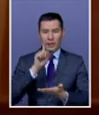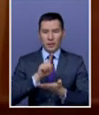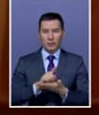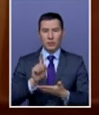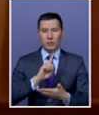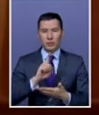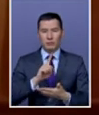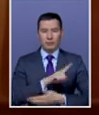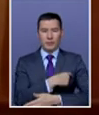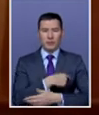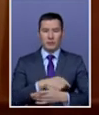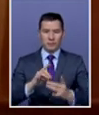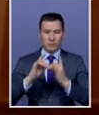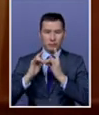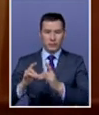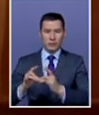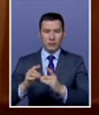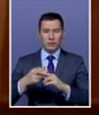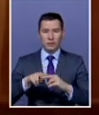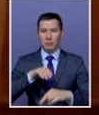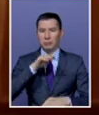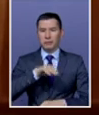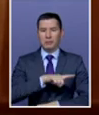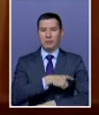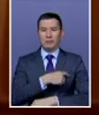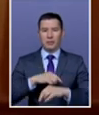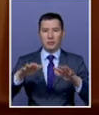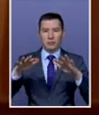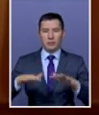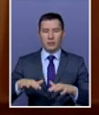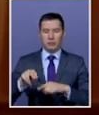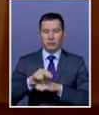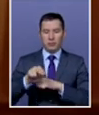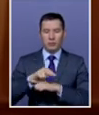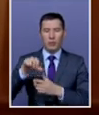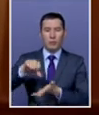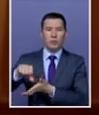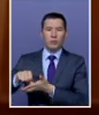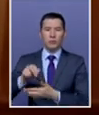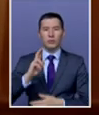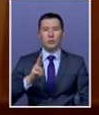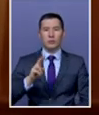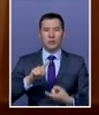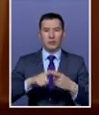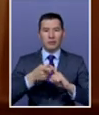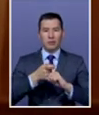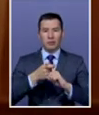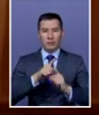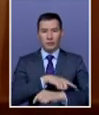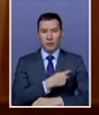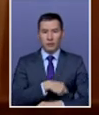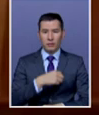быть госпитализирован в многопрофильную детскую больницу. В лечении участвуют не только инфекционисты, но